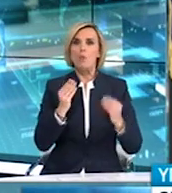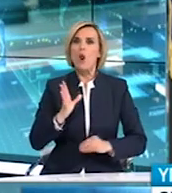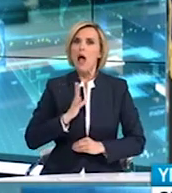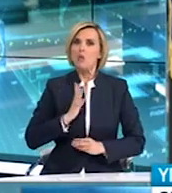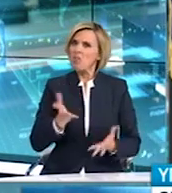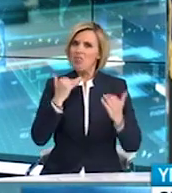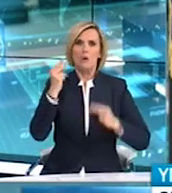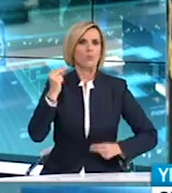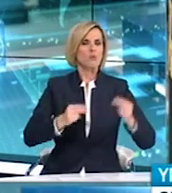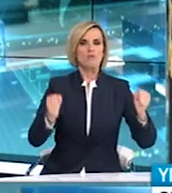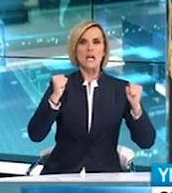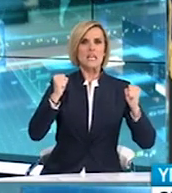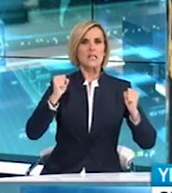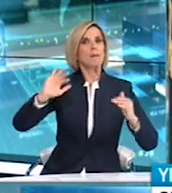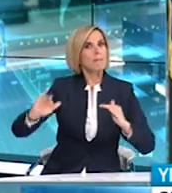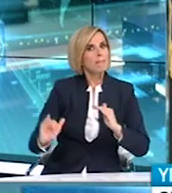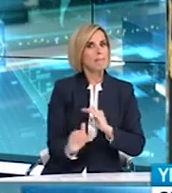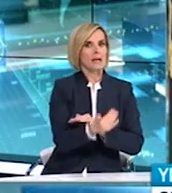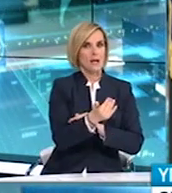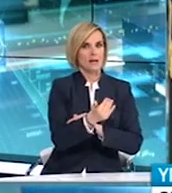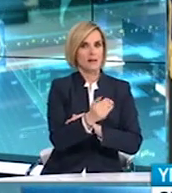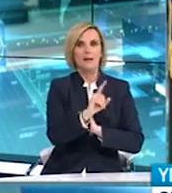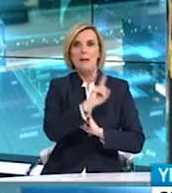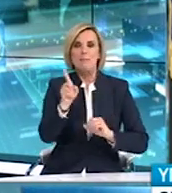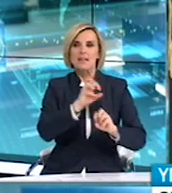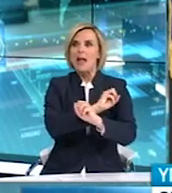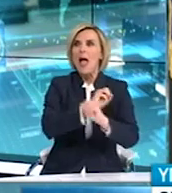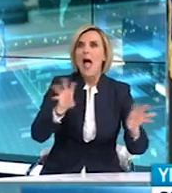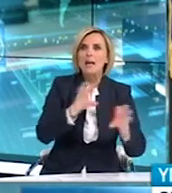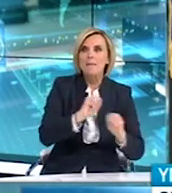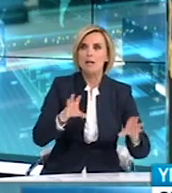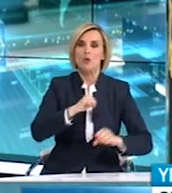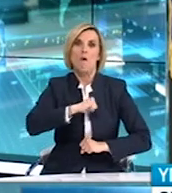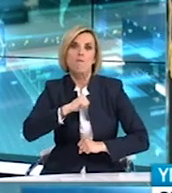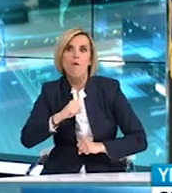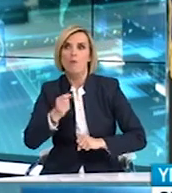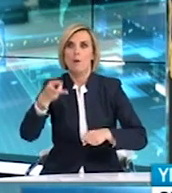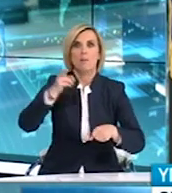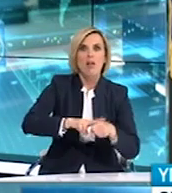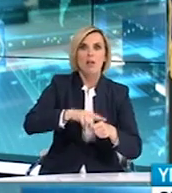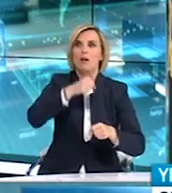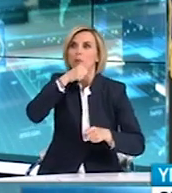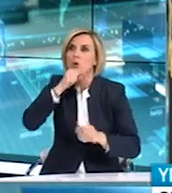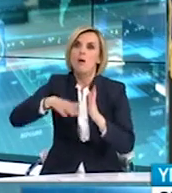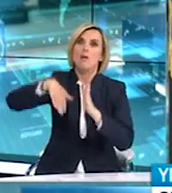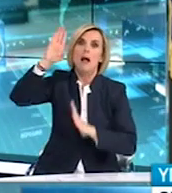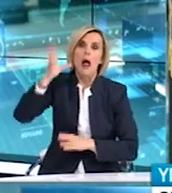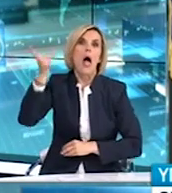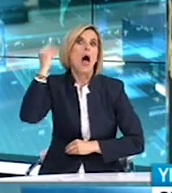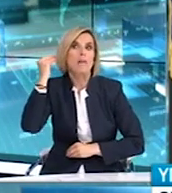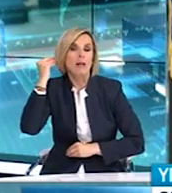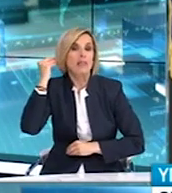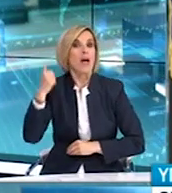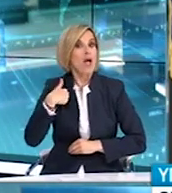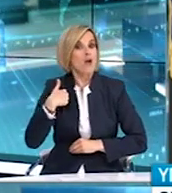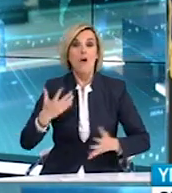έχουν προβλήματα υγείας. Δεν πρέπει να δίνουμε μεγάλη δημοσιότητα στις εξαιρέσεις και να σκορπάμε φόβο και πανικό. Έμαθα και